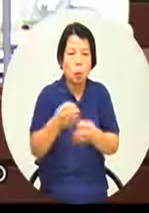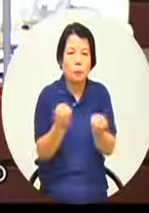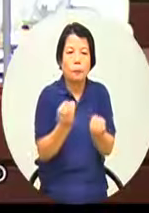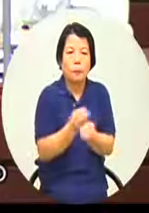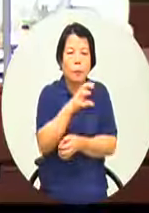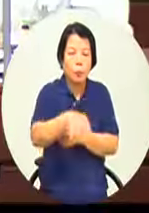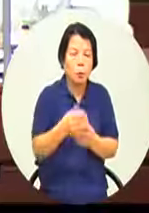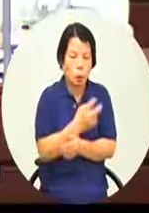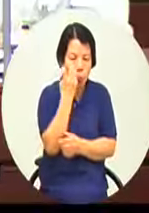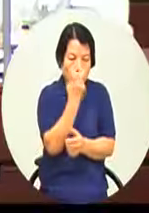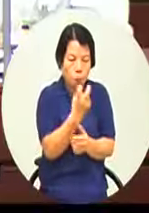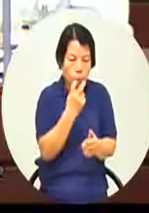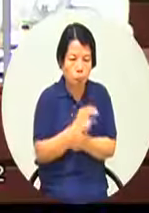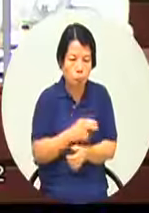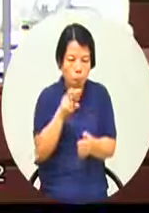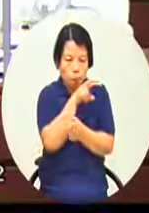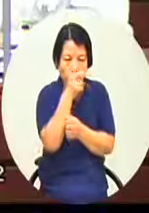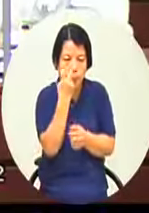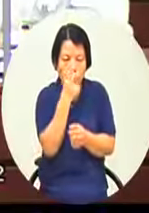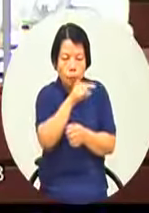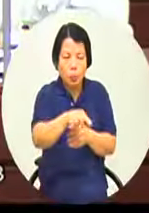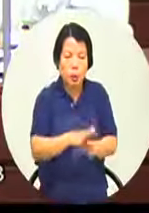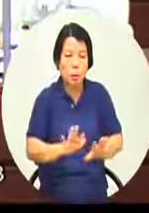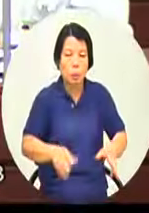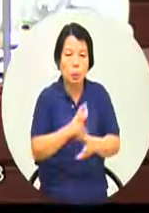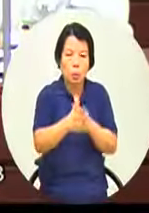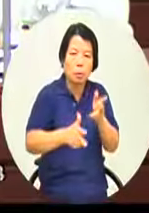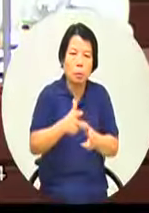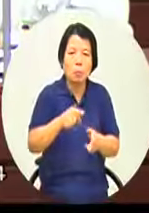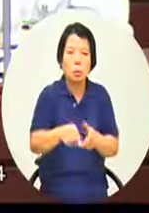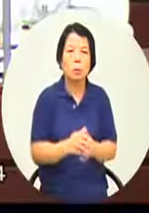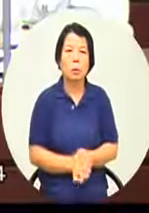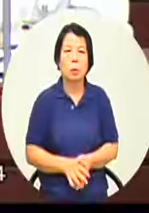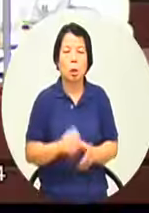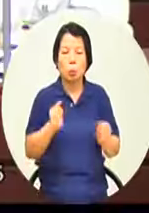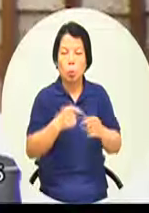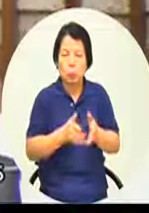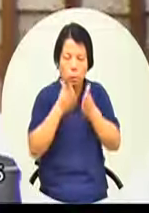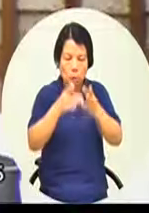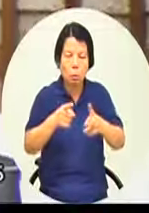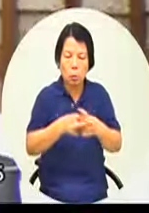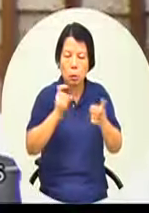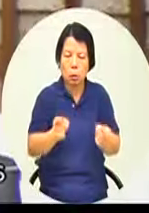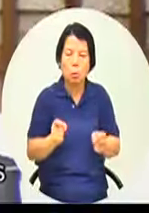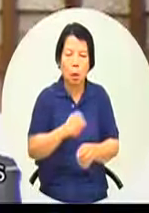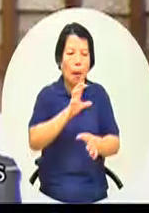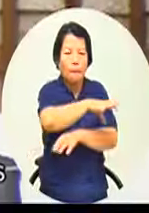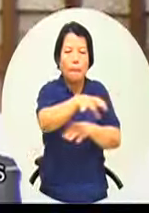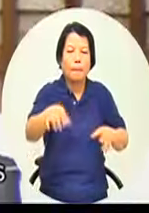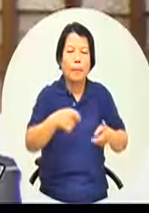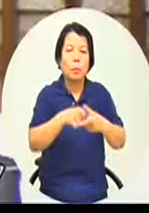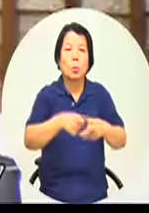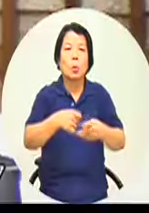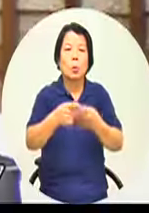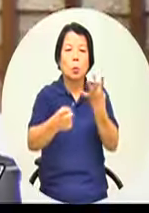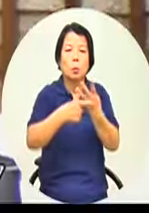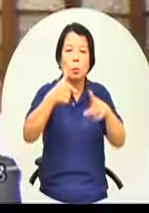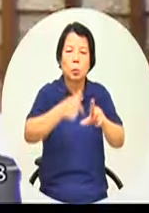稽查目前现有的这一些工厂厂商。 局长，我不是讲只有小港，所有的工业区都一样，你应该